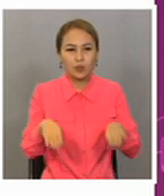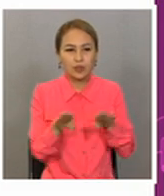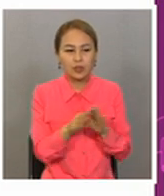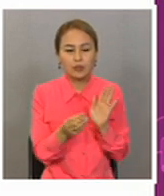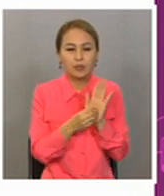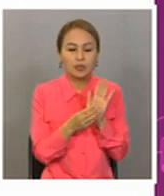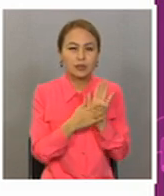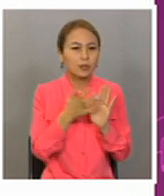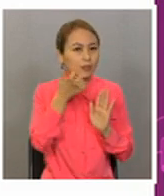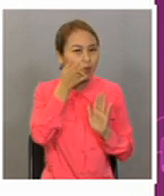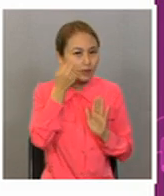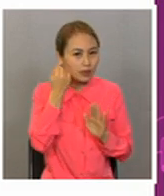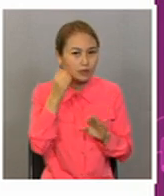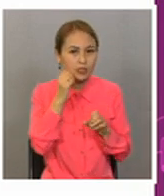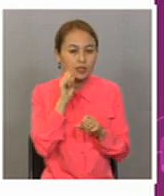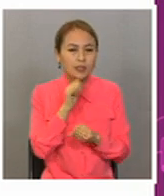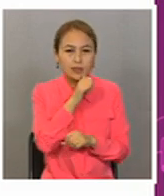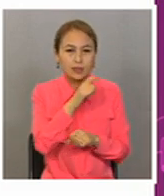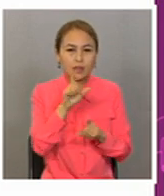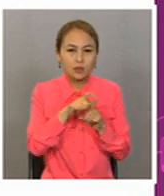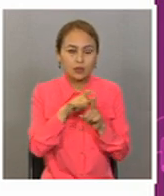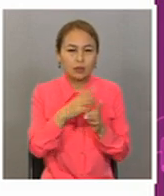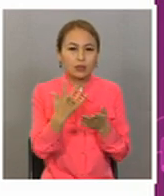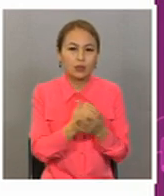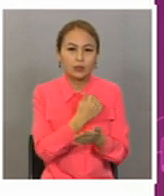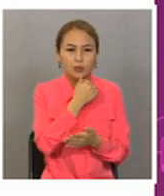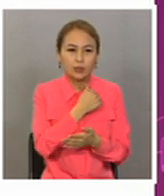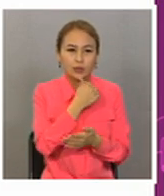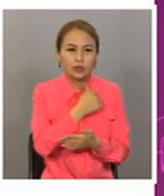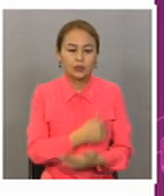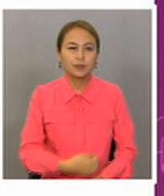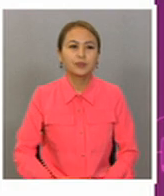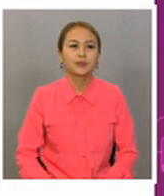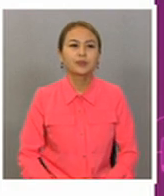пайдалана отырып, жасырынған сөзді табайықшы.